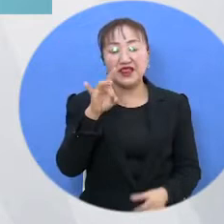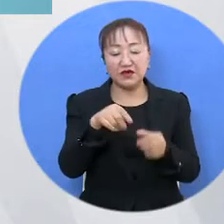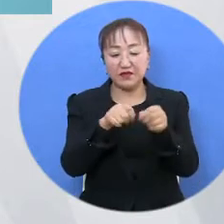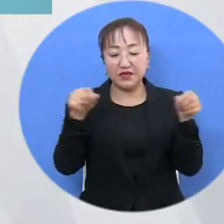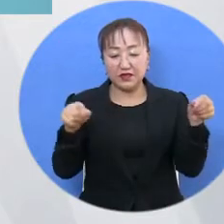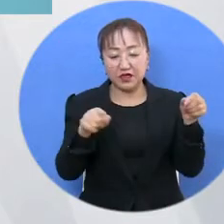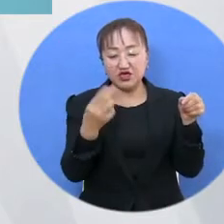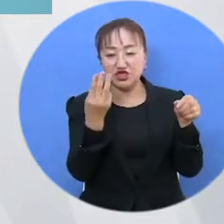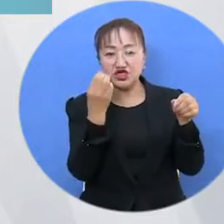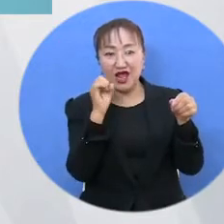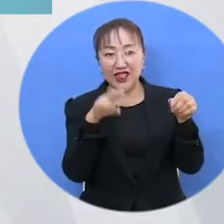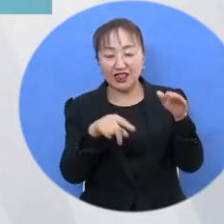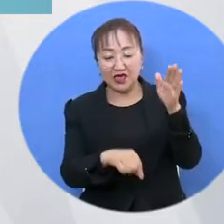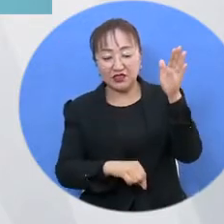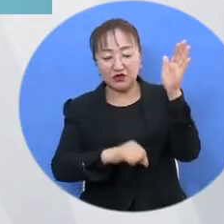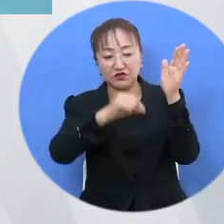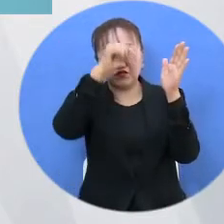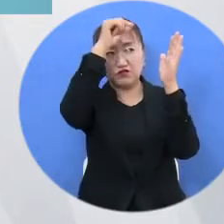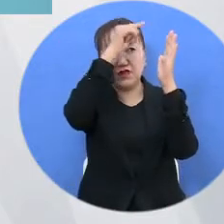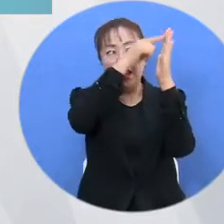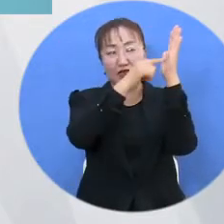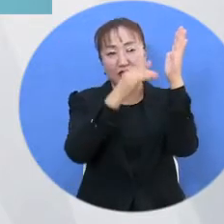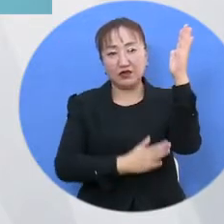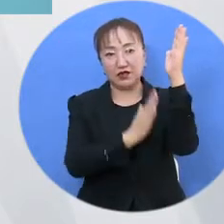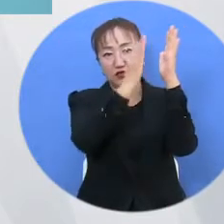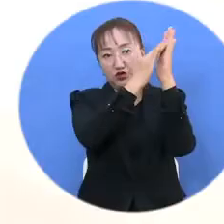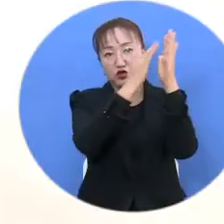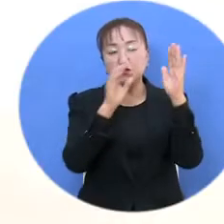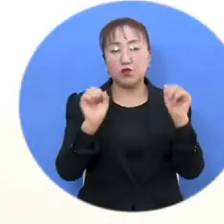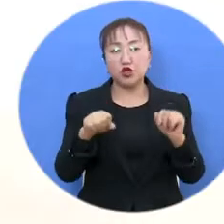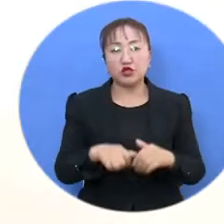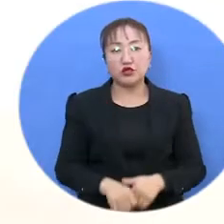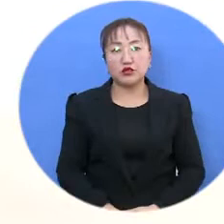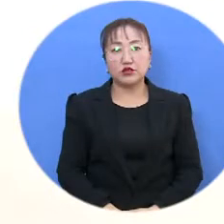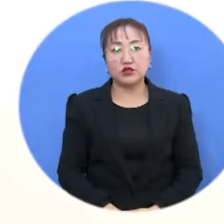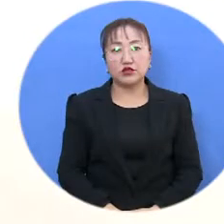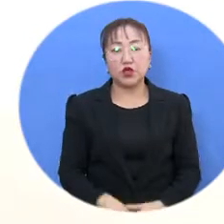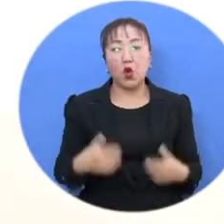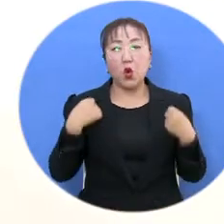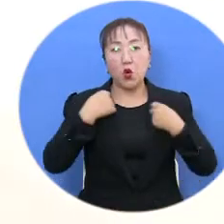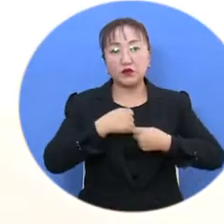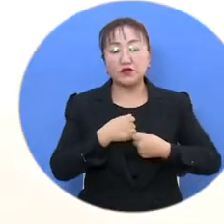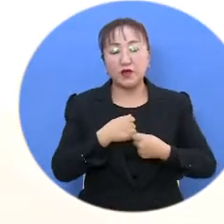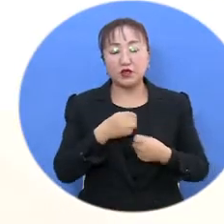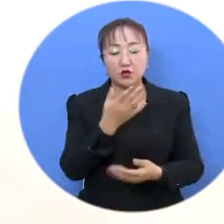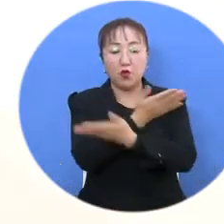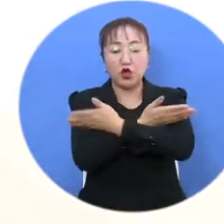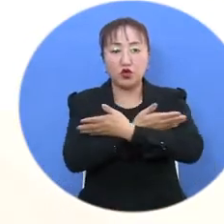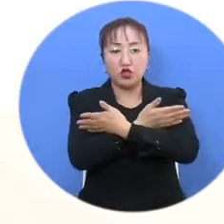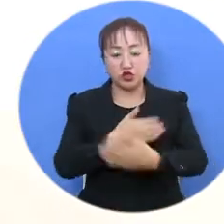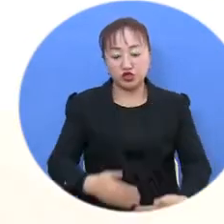тогтоож байрлуулж хэмжилтийг авна. Хэмжилт авахдаа өмсөх хувцас маань шорт подолох буюу нэмгүй хувцастай байх ёстой.